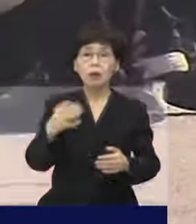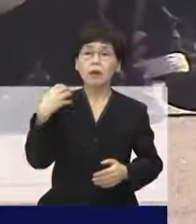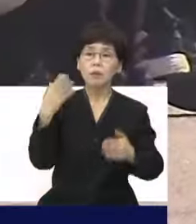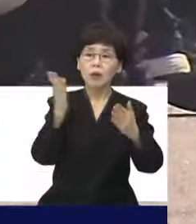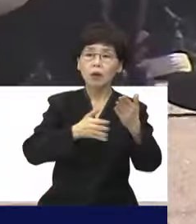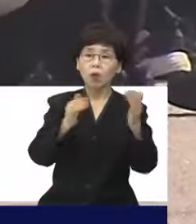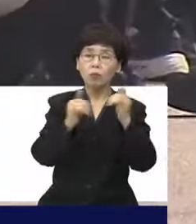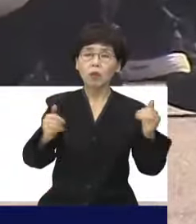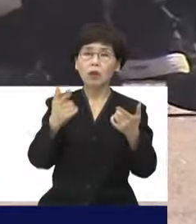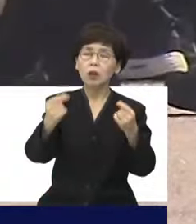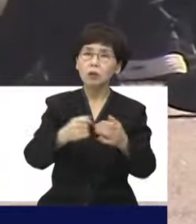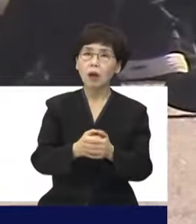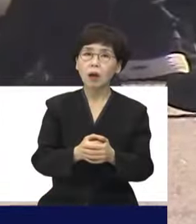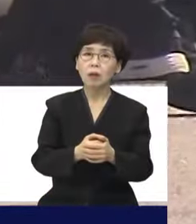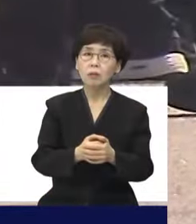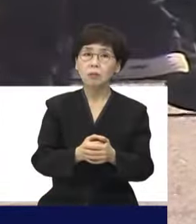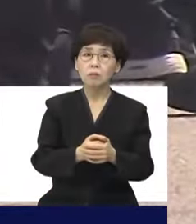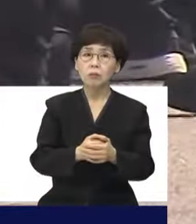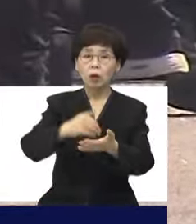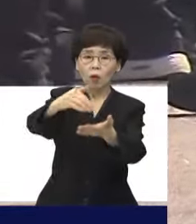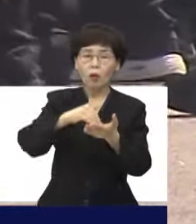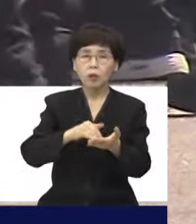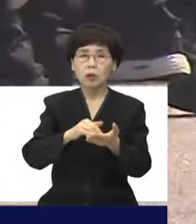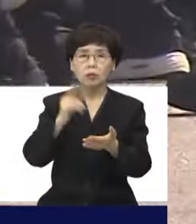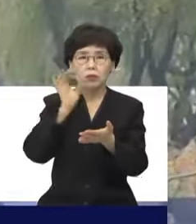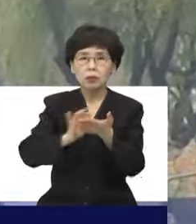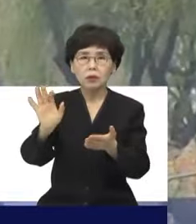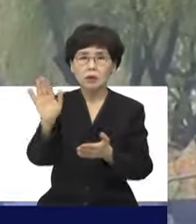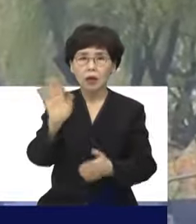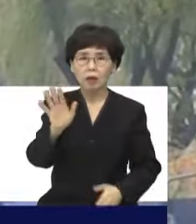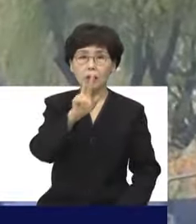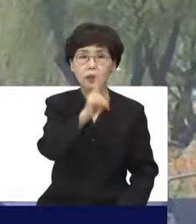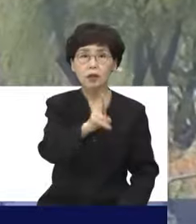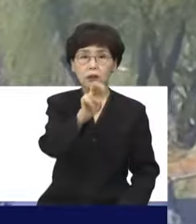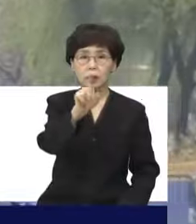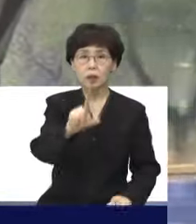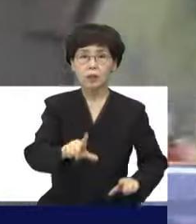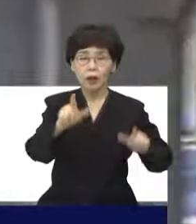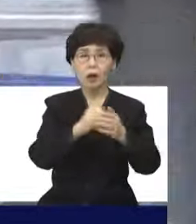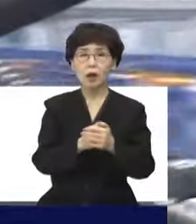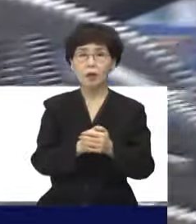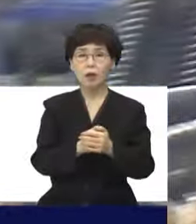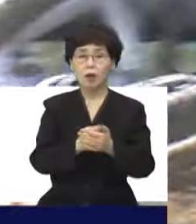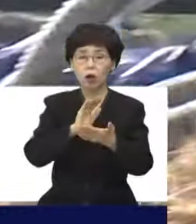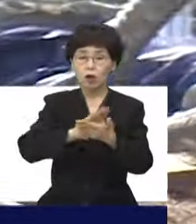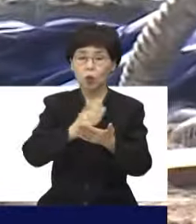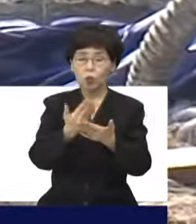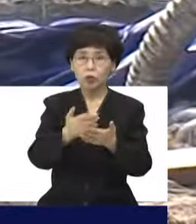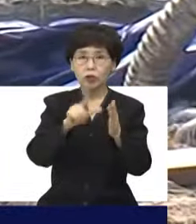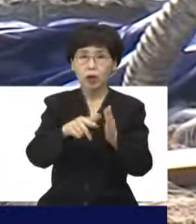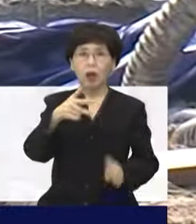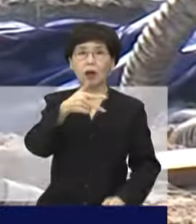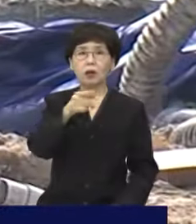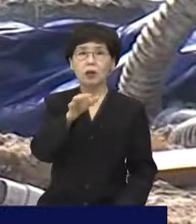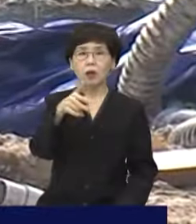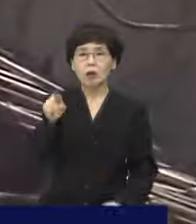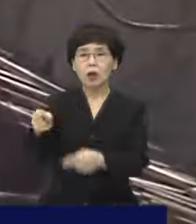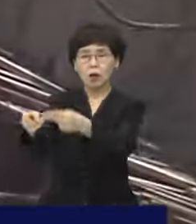담당 공무원들은 이런 내용을 제대로 고려하지 않고 2021년 교량 노면 보수 공사 대상에서 정자교를 제외한